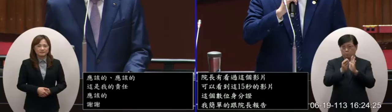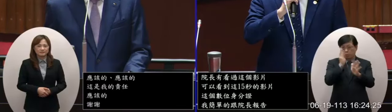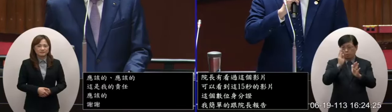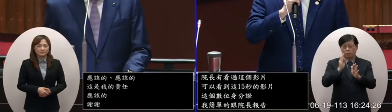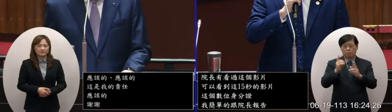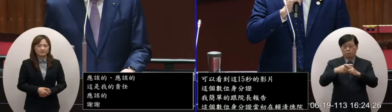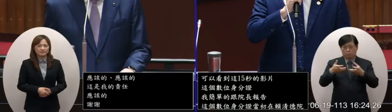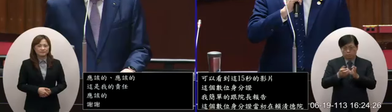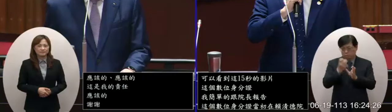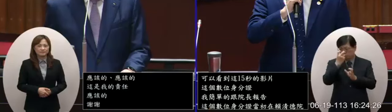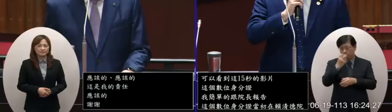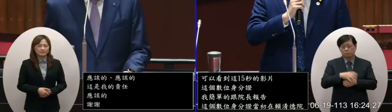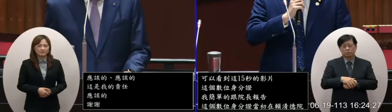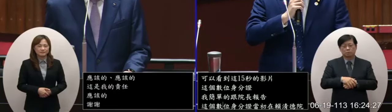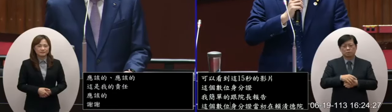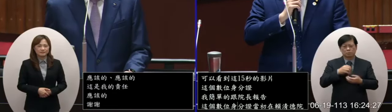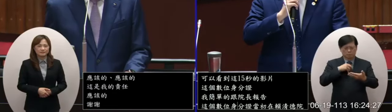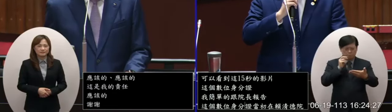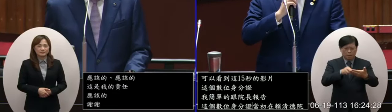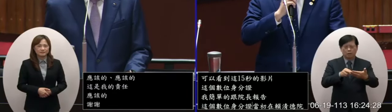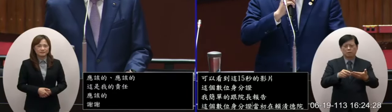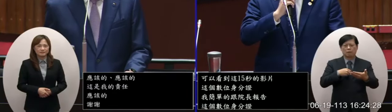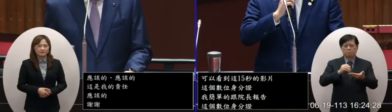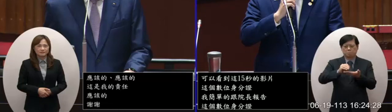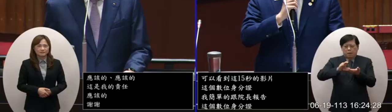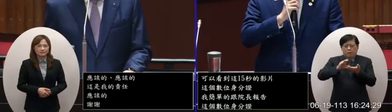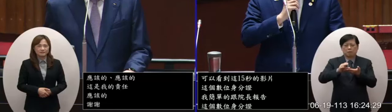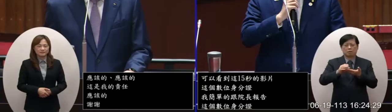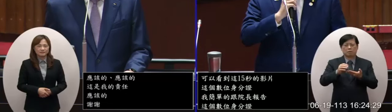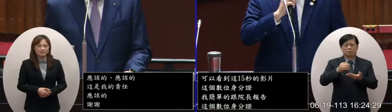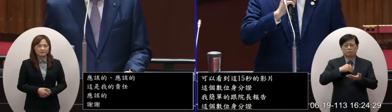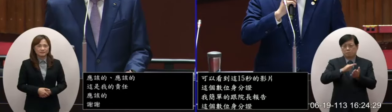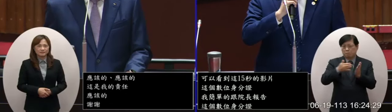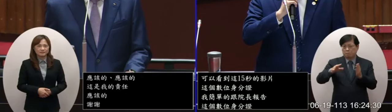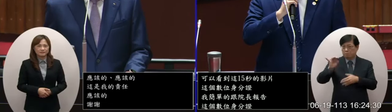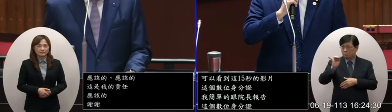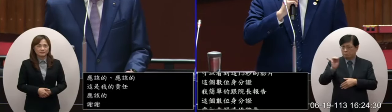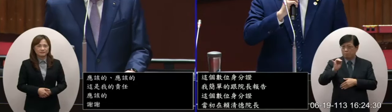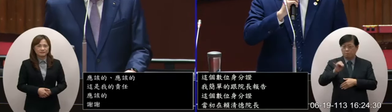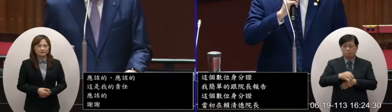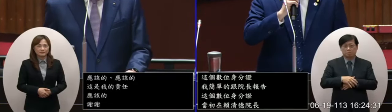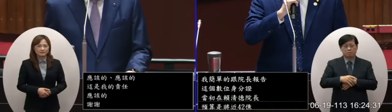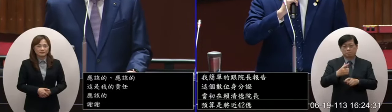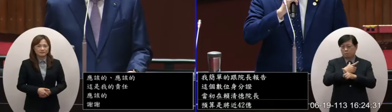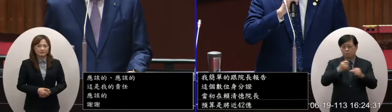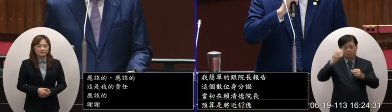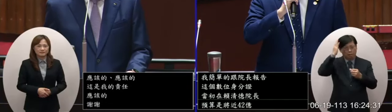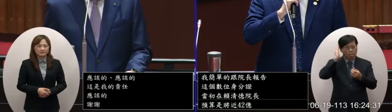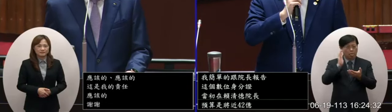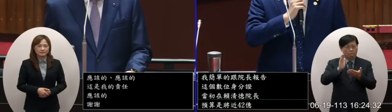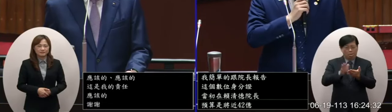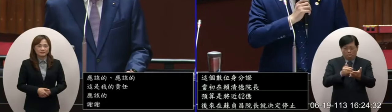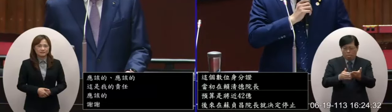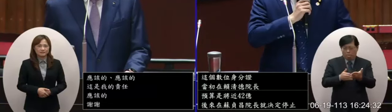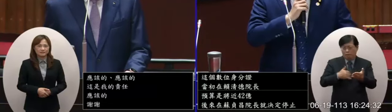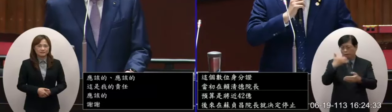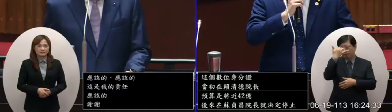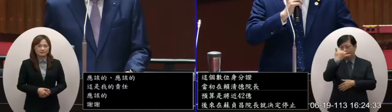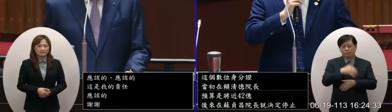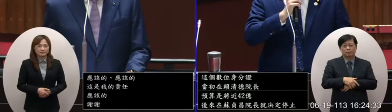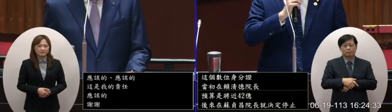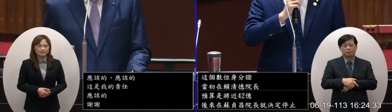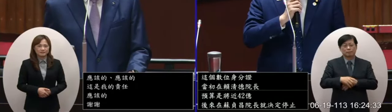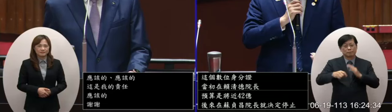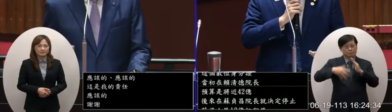组，在查资料的时候就发现有这一大本哦，将近1000多页的这个都是黑画面哦，所以我要跟院